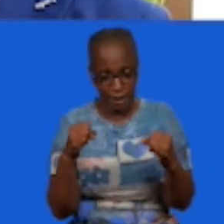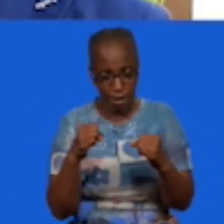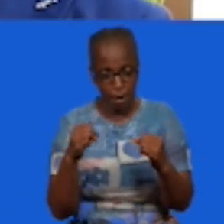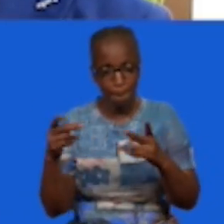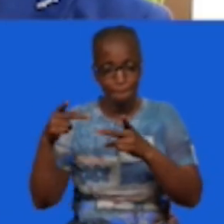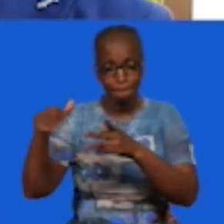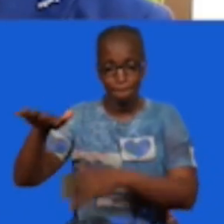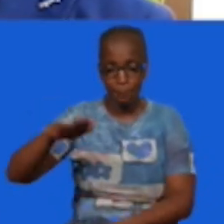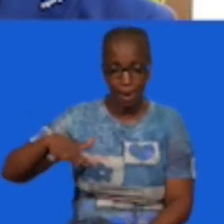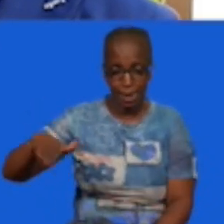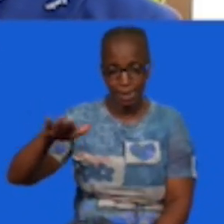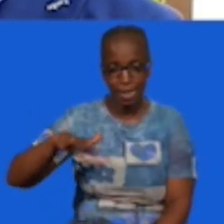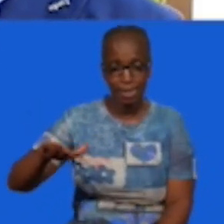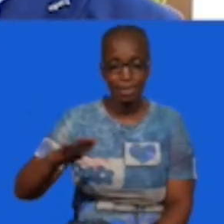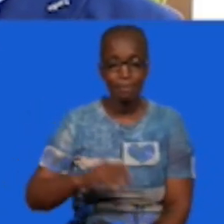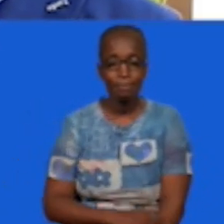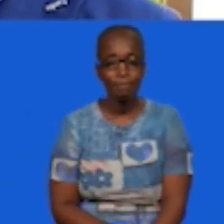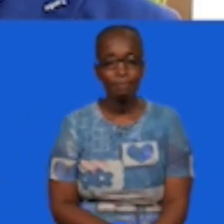attendant